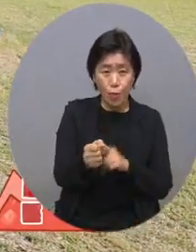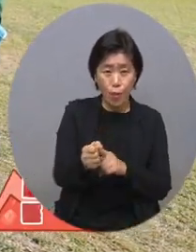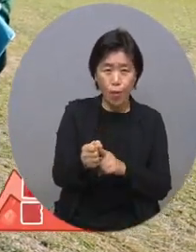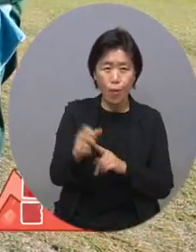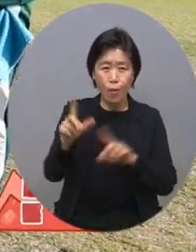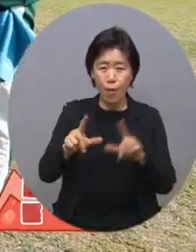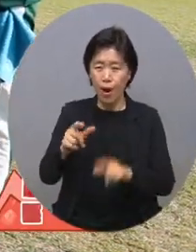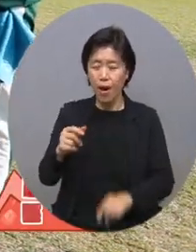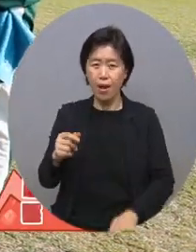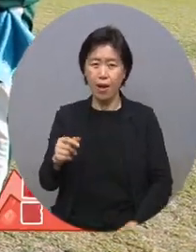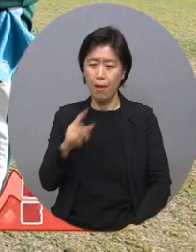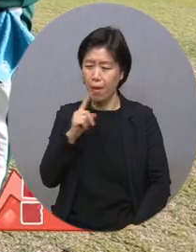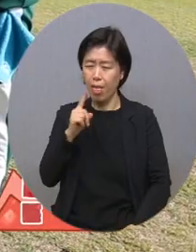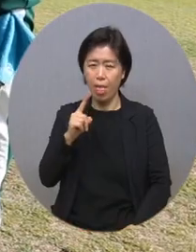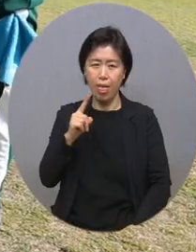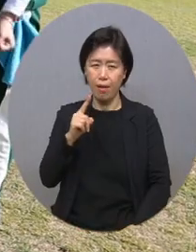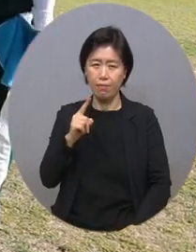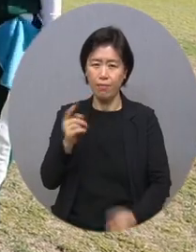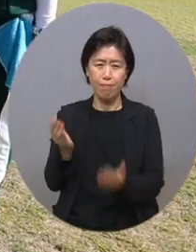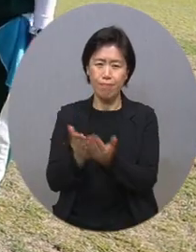뛰었던 사람들. 네, 다시 오케이 다시.